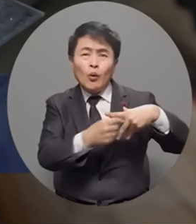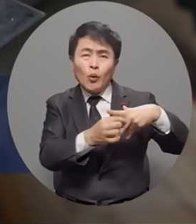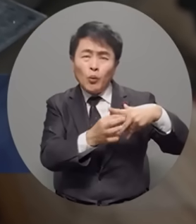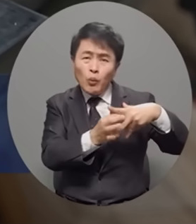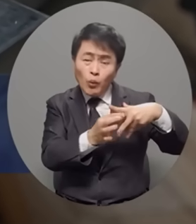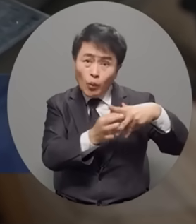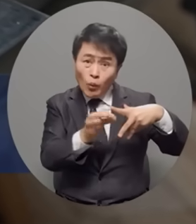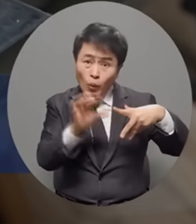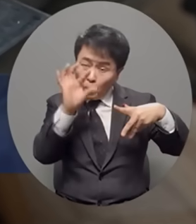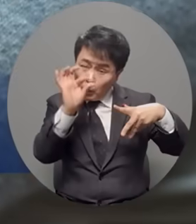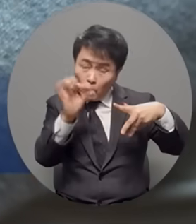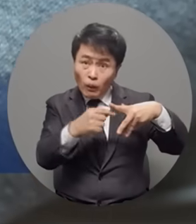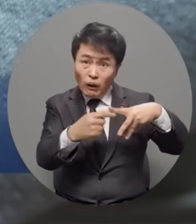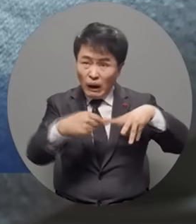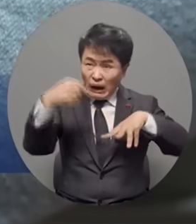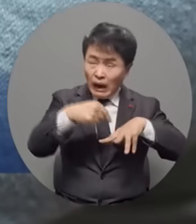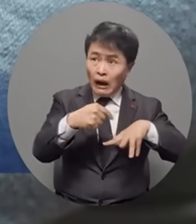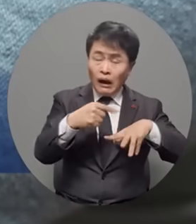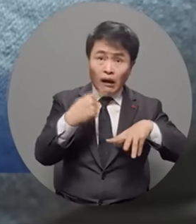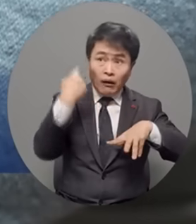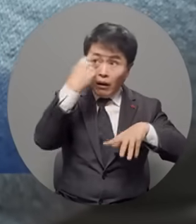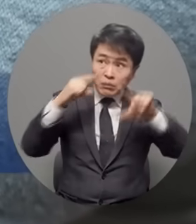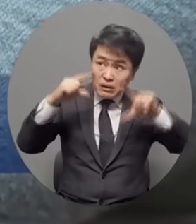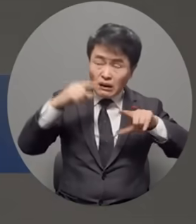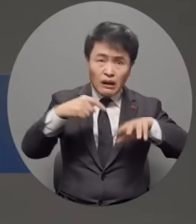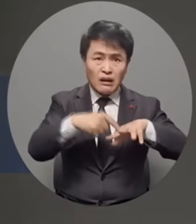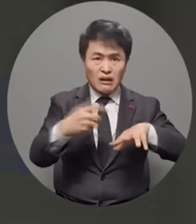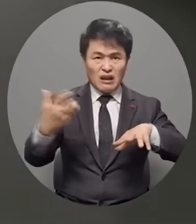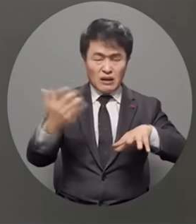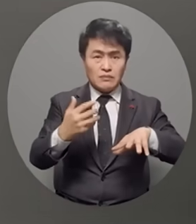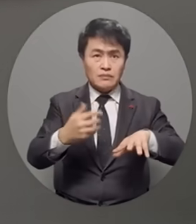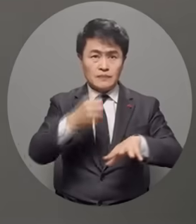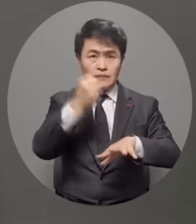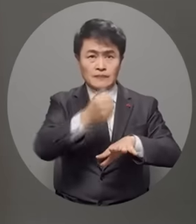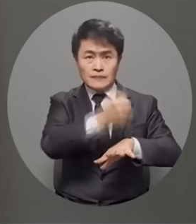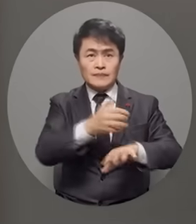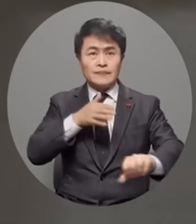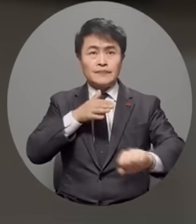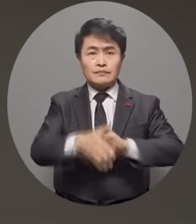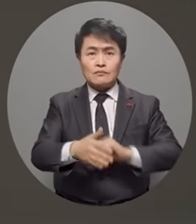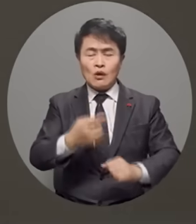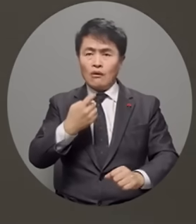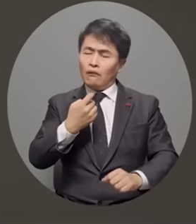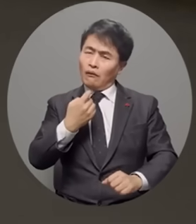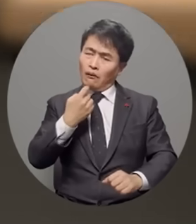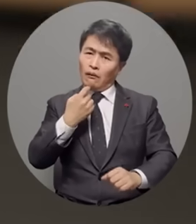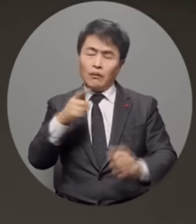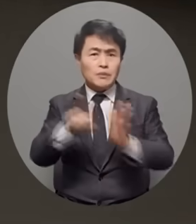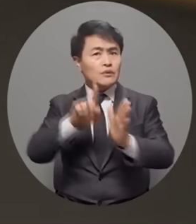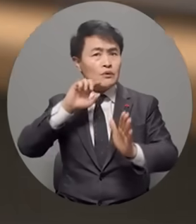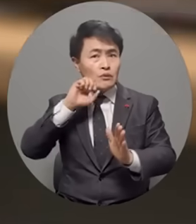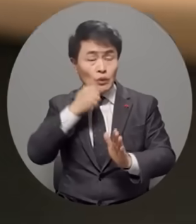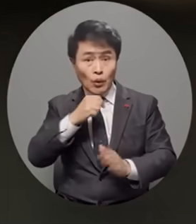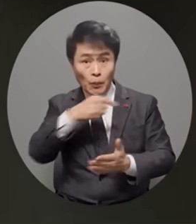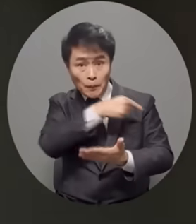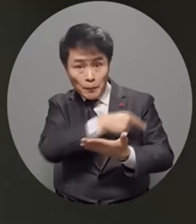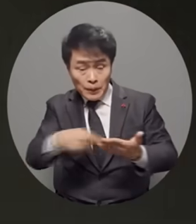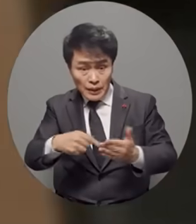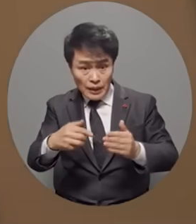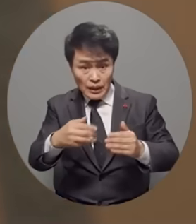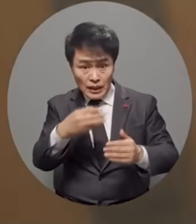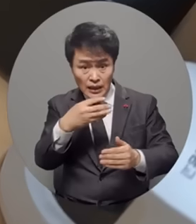찔러서 표정을 보더라고요. 여기는 안 찔러. 여기가 제일 아프니까. 쉽게 믿기지 않아 피해자가 알려준 팀장